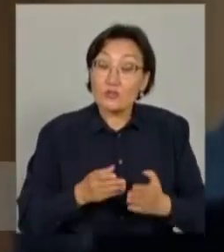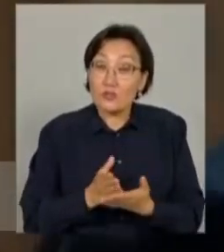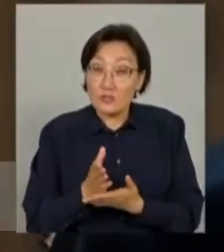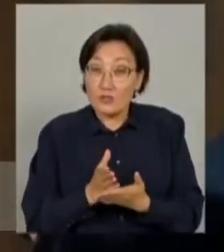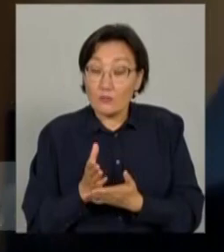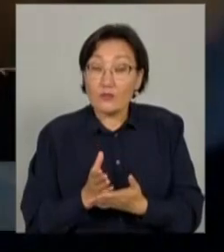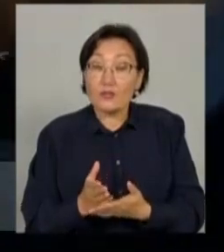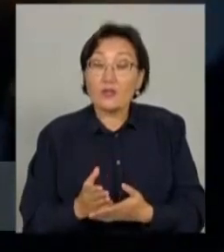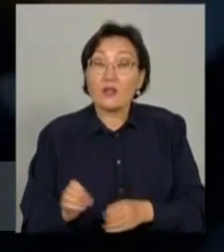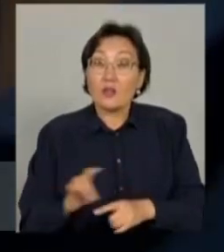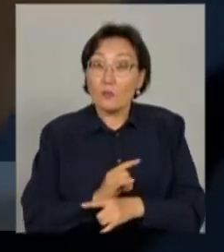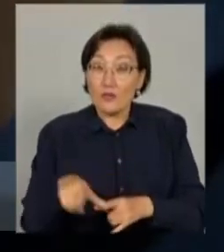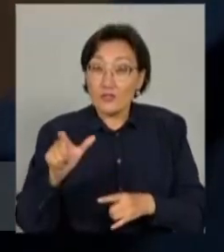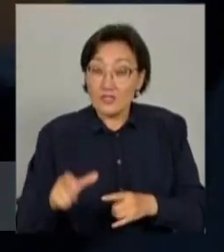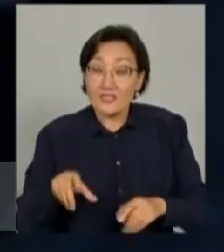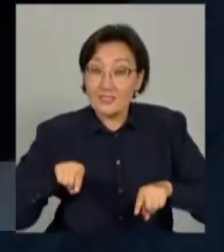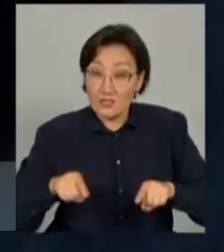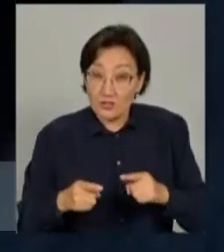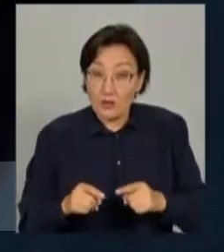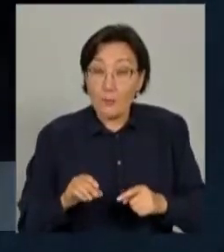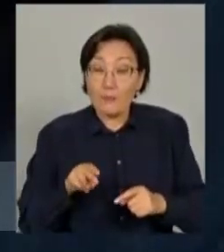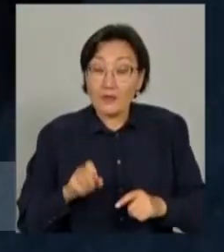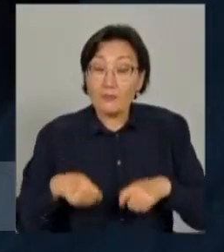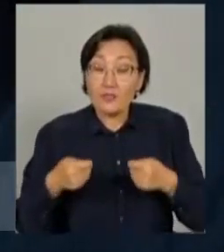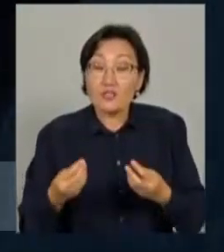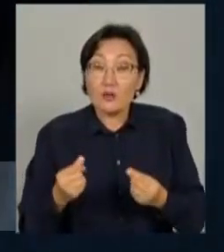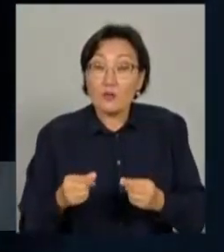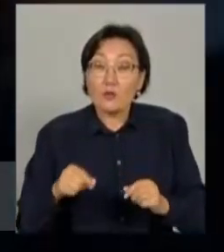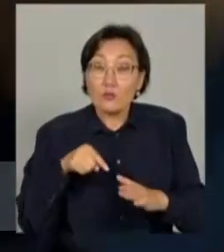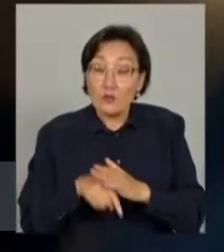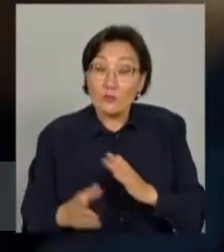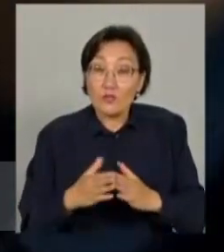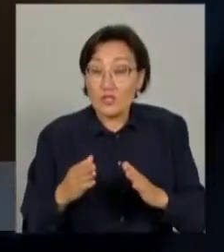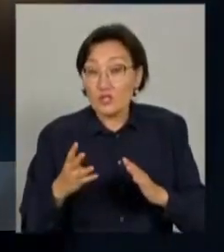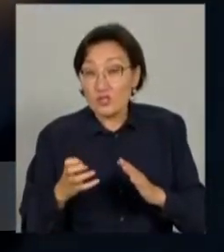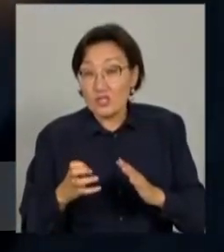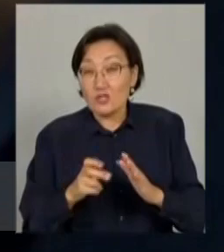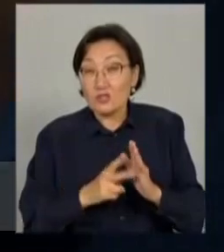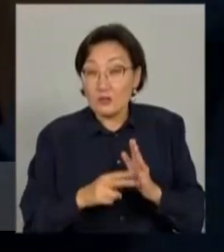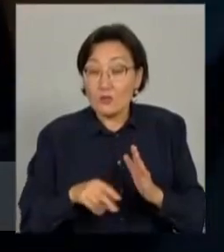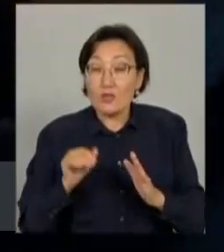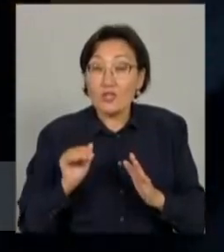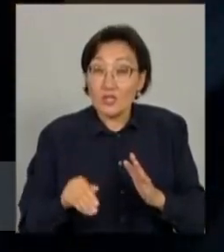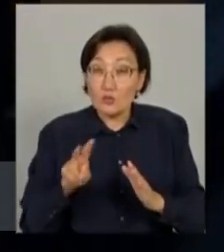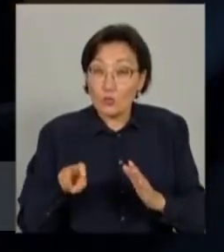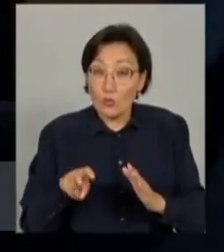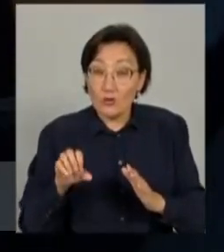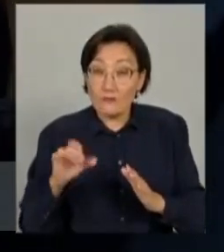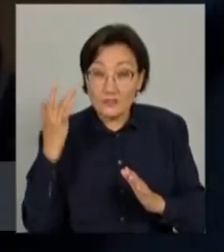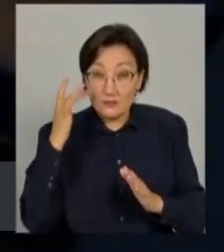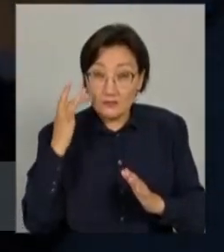подстрекателя задержали при передачу денег дома у него нашли более 470 тысяч долларов США